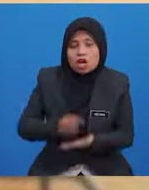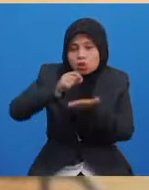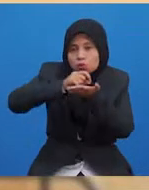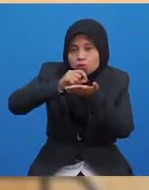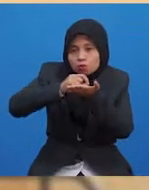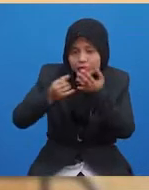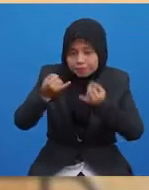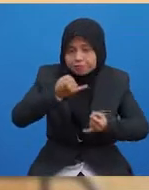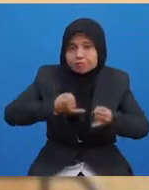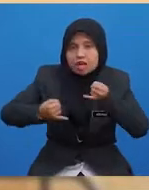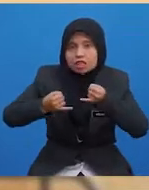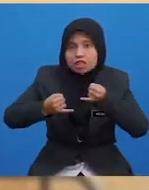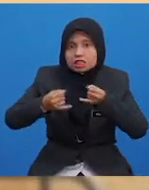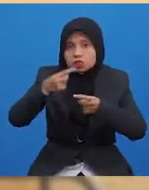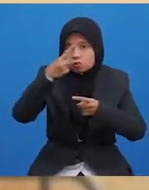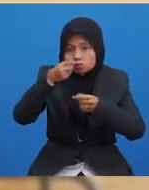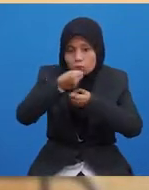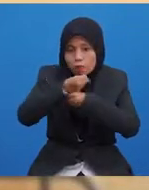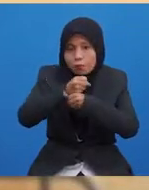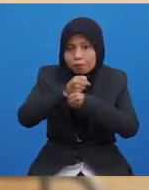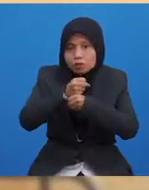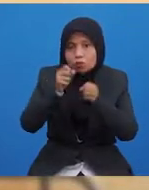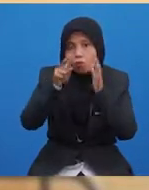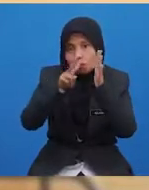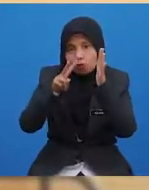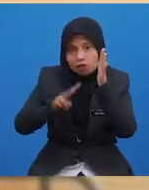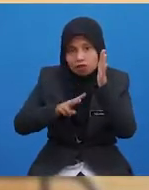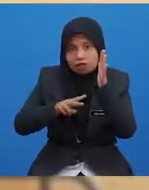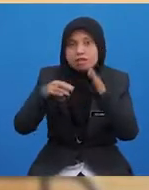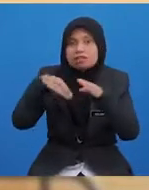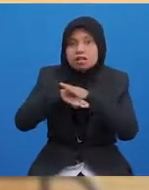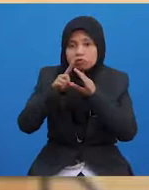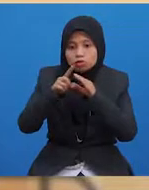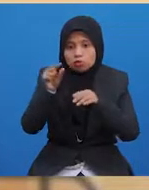Tuliskan analisis bagi setiap jenis pola dalam satu perenggan.